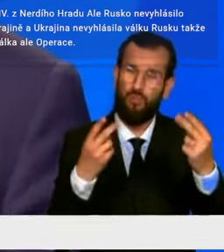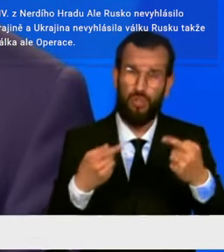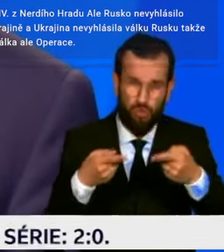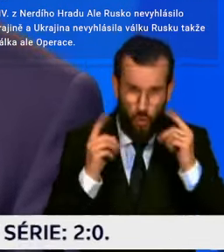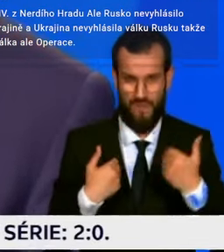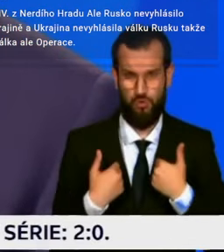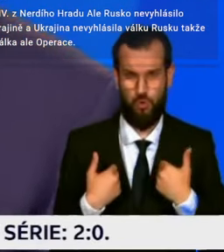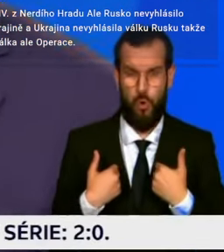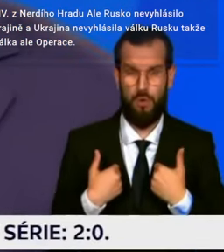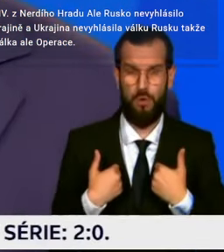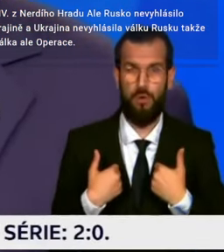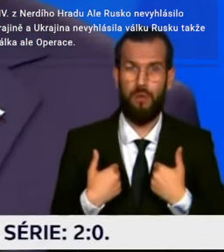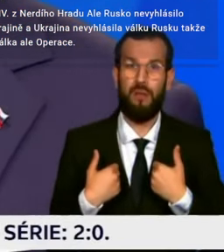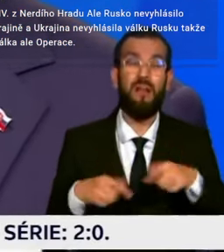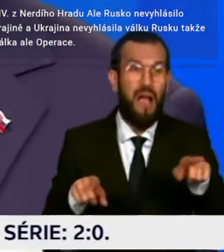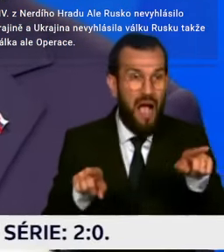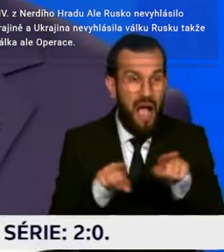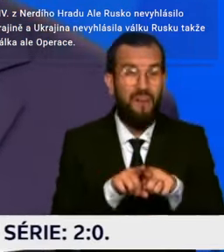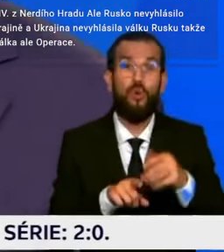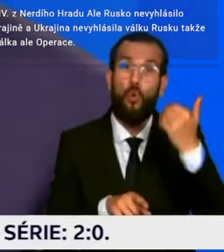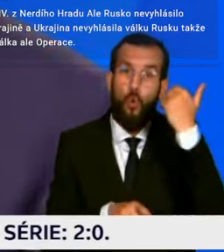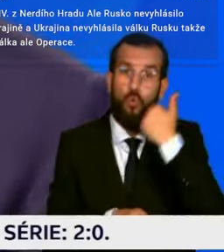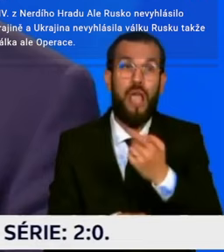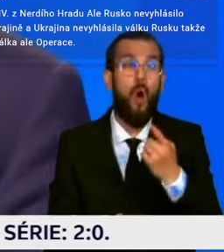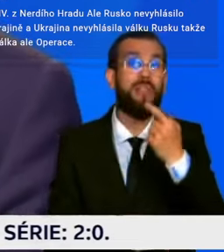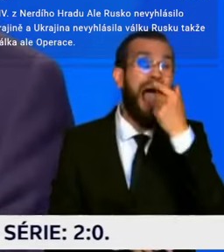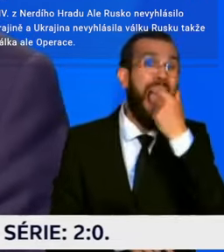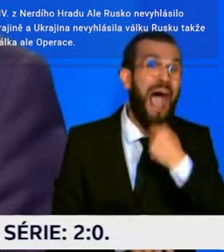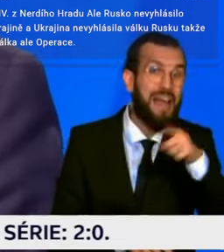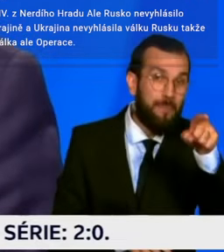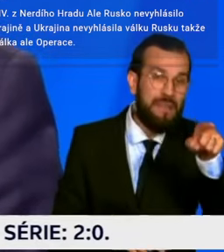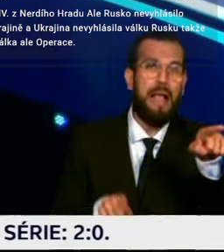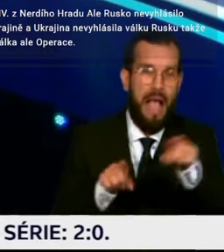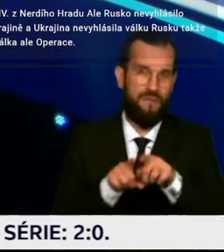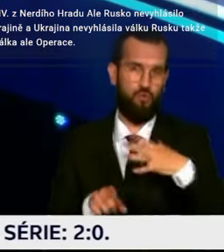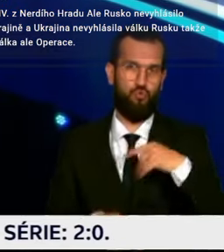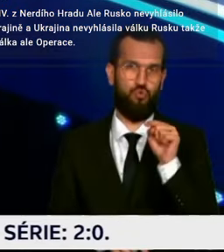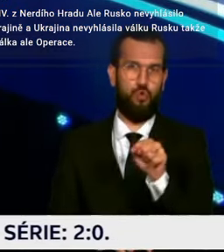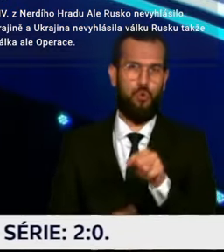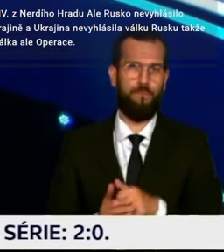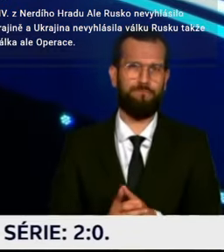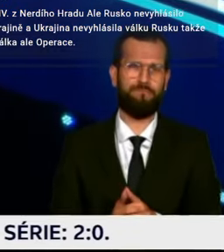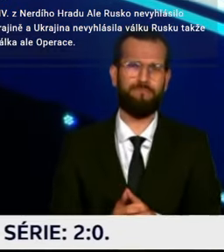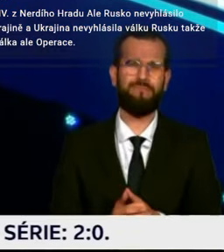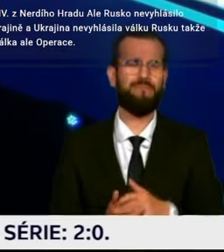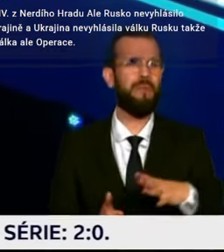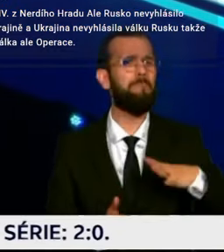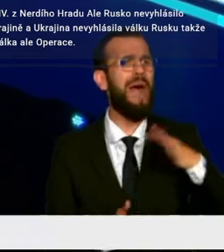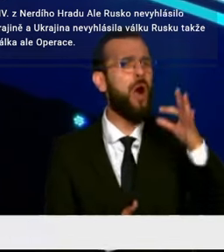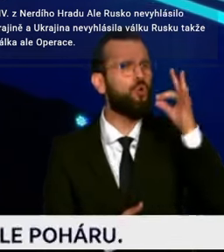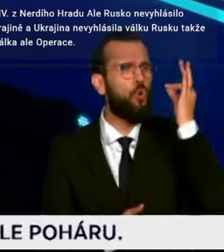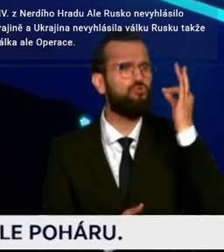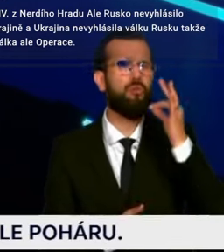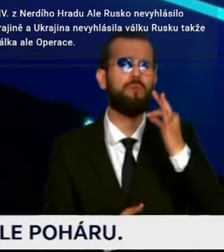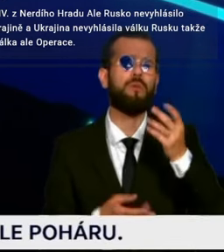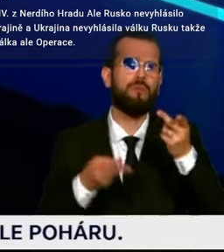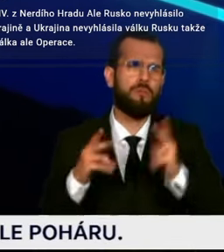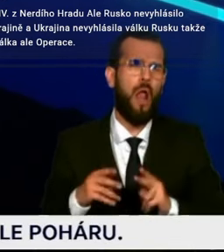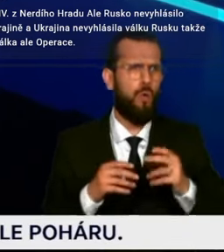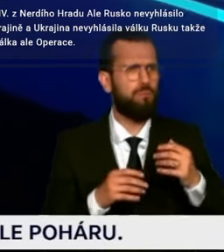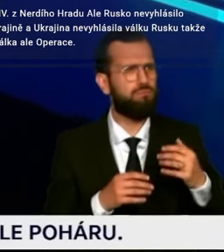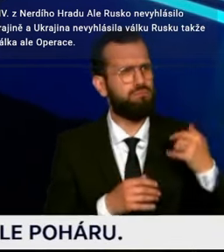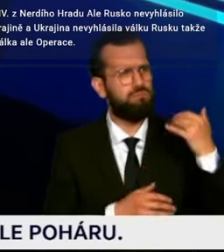to si myslím že dnes aj voliči Štefana harabina od budúceho prezidenta očakávajú pán Korčok veľakrát tejto kampaní eh aj z